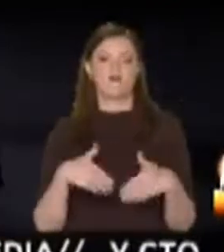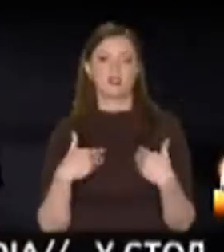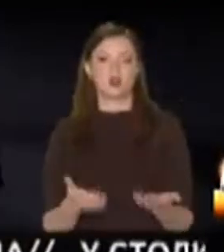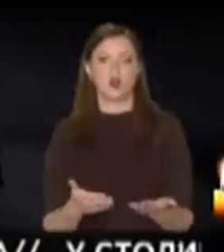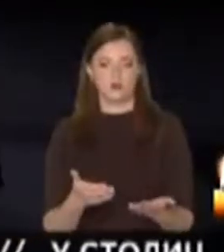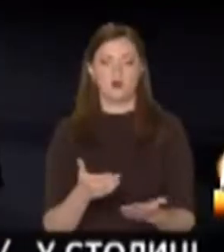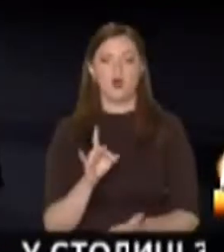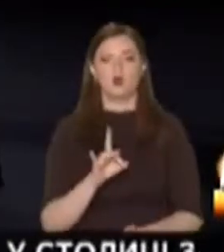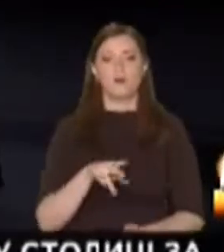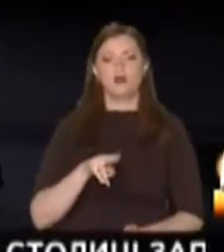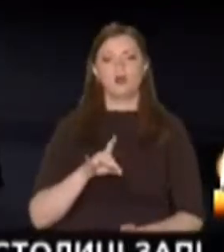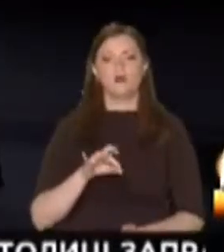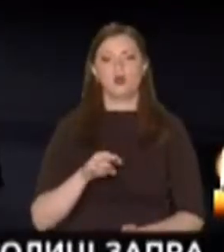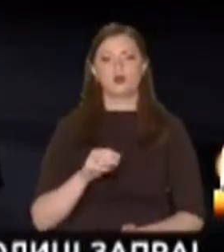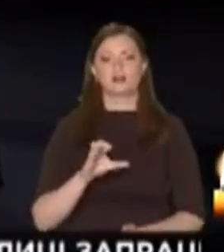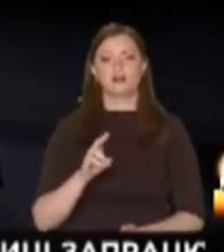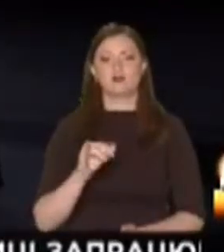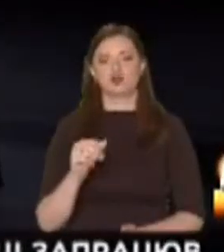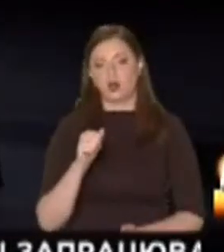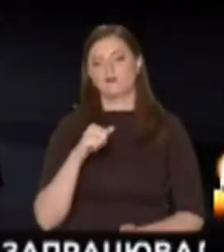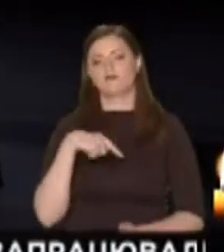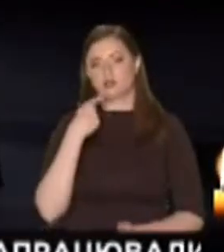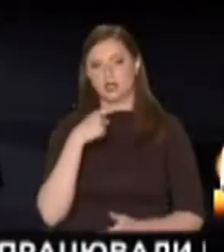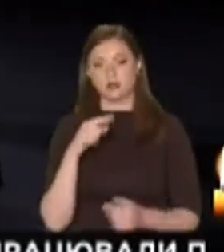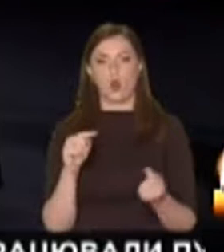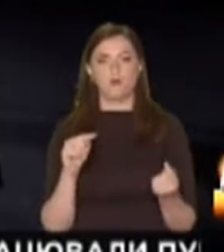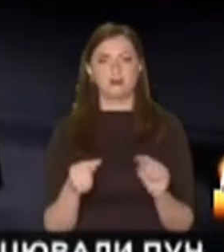зокрема, Романа Протасевича», зазначила опозиційна лідерка.